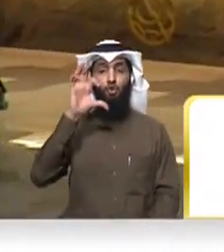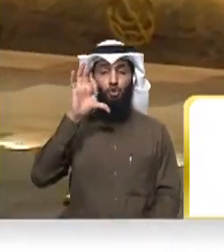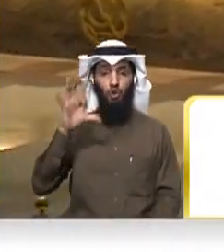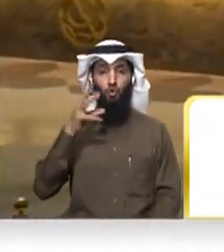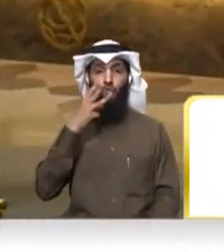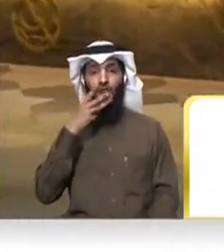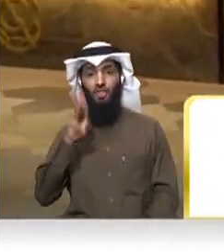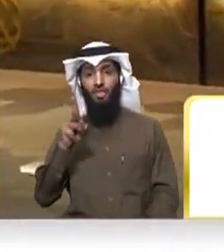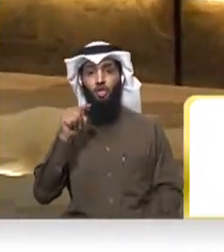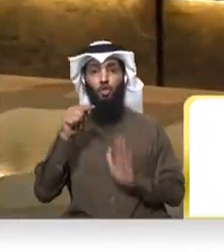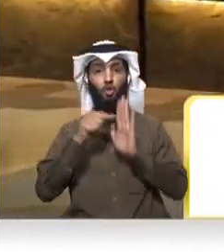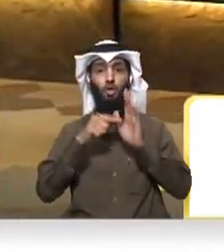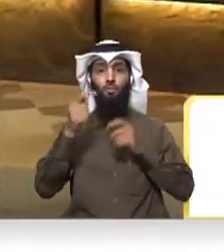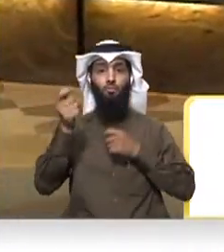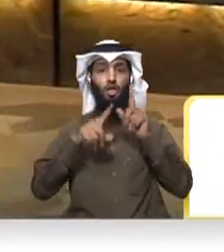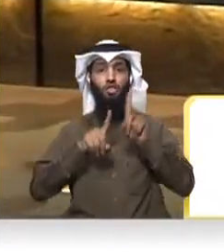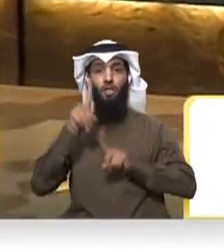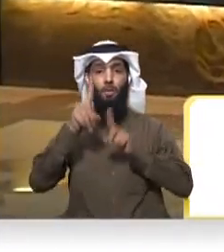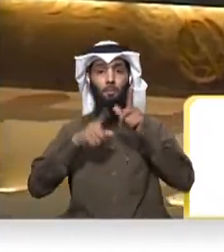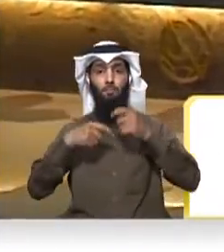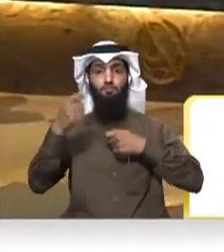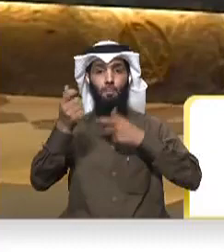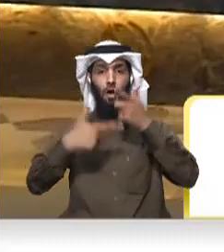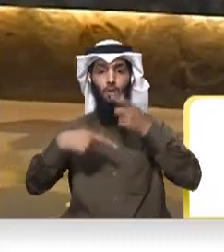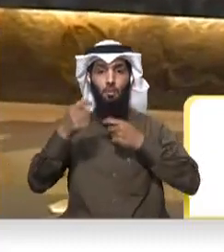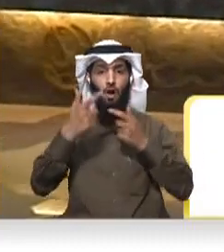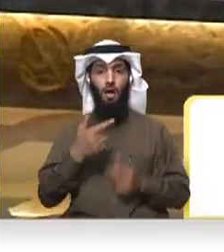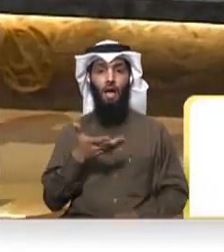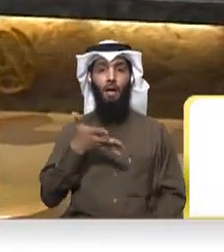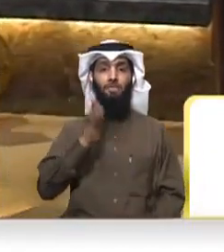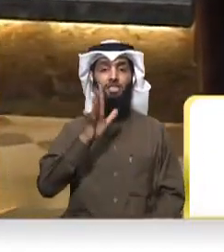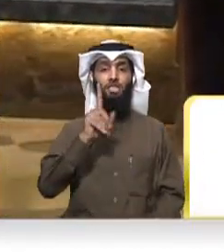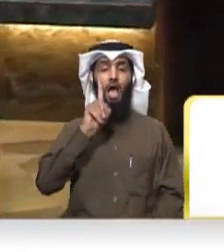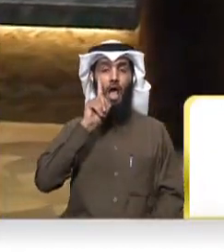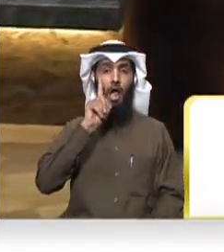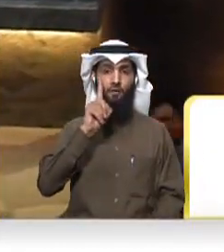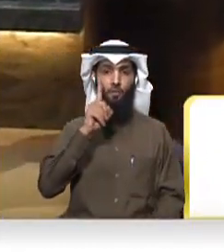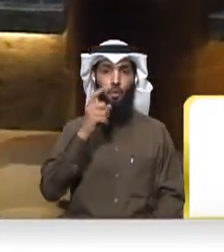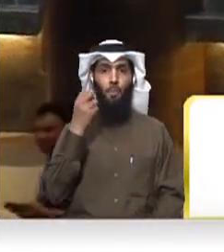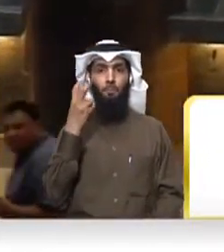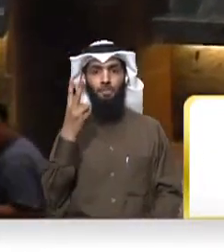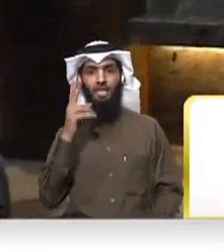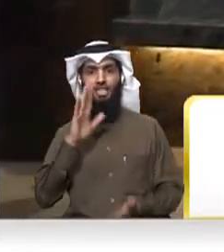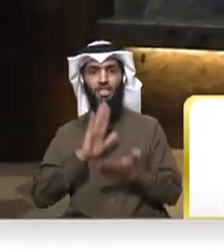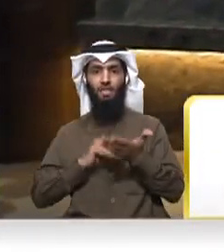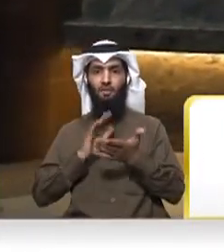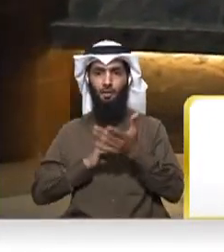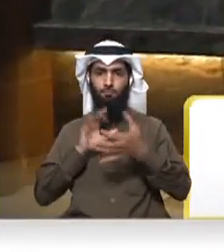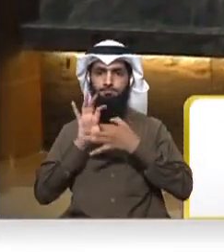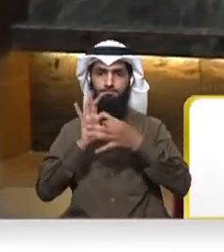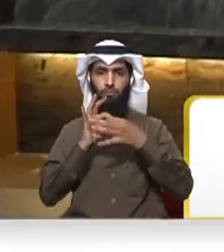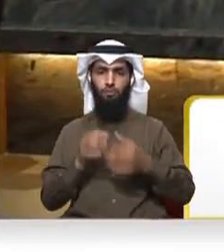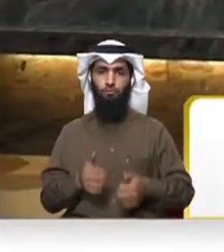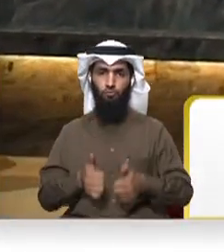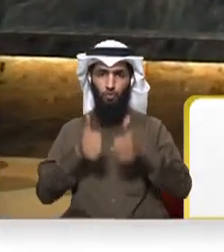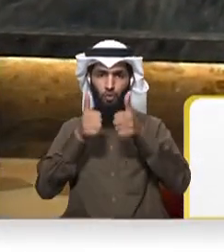مليون سهم تمت من خلال إبرام 15200 صفقة. سهم شركة